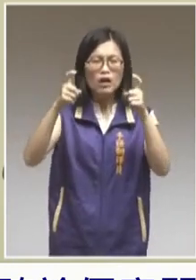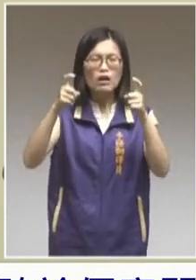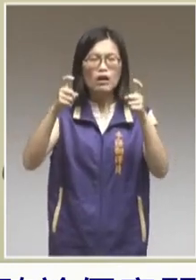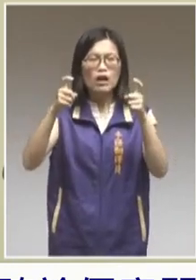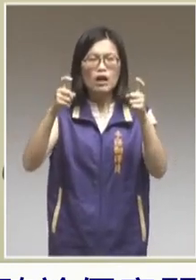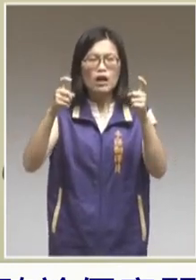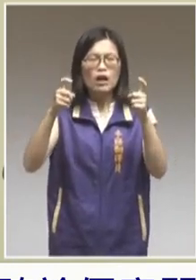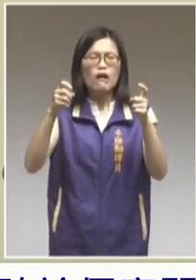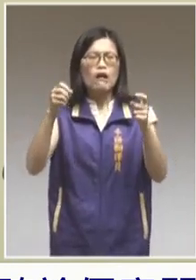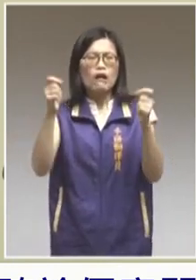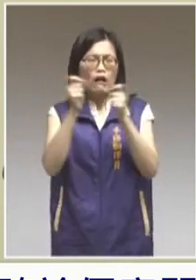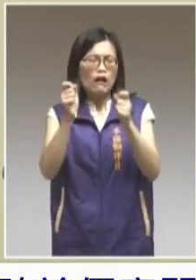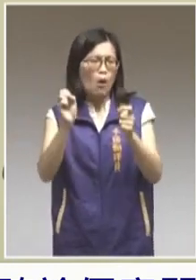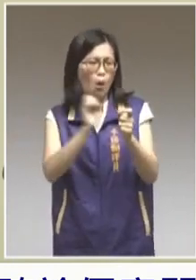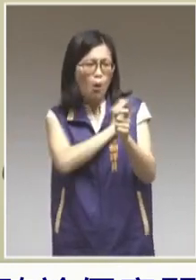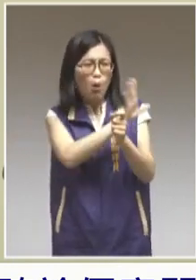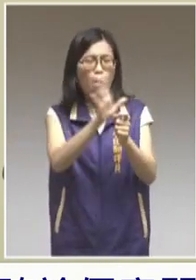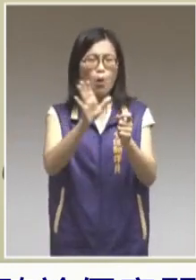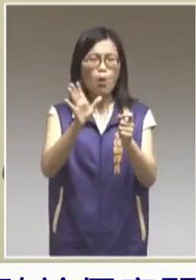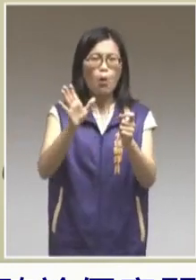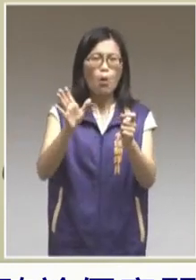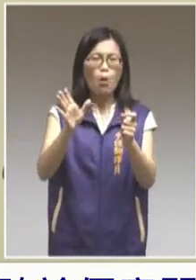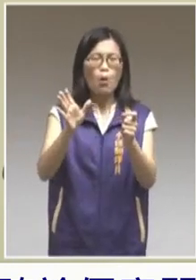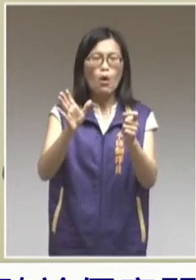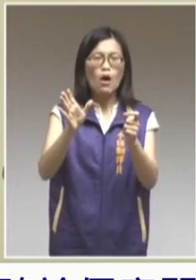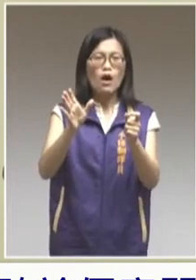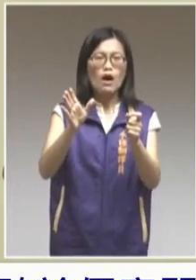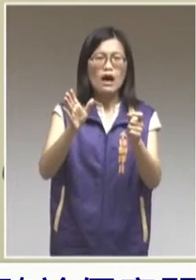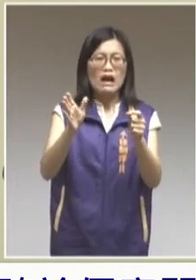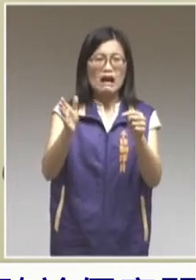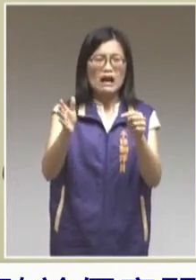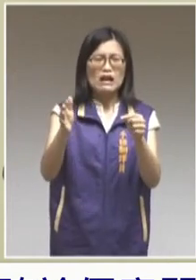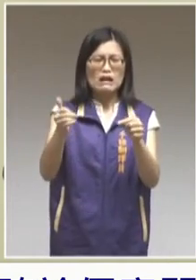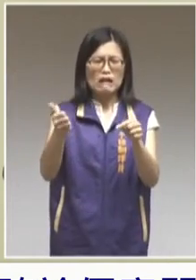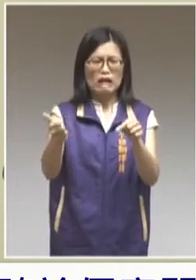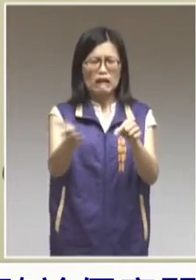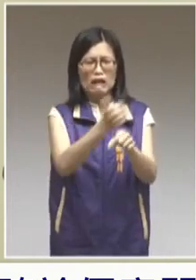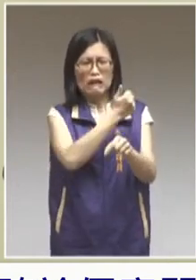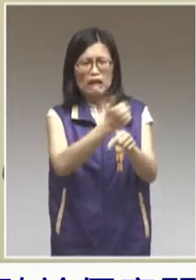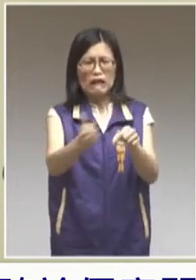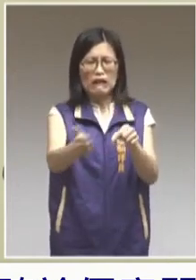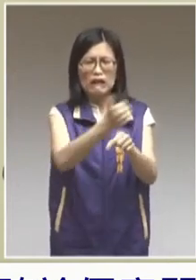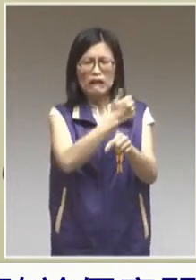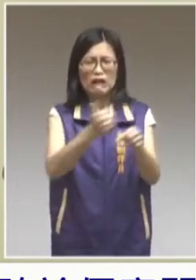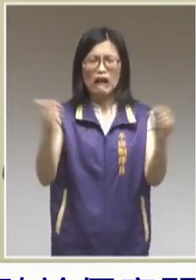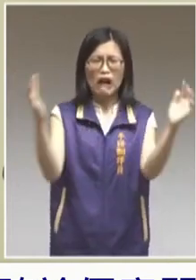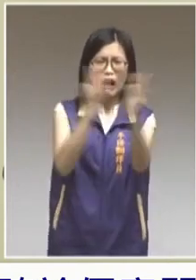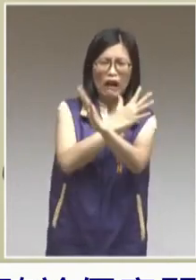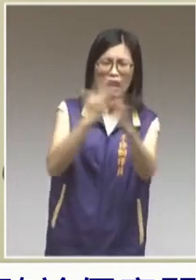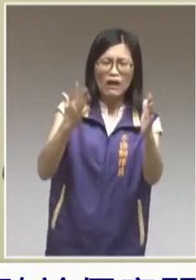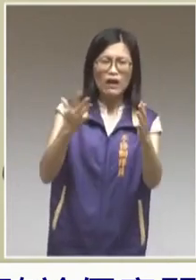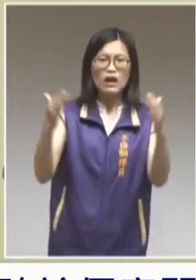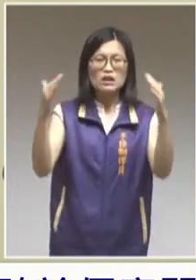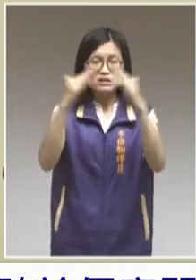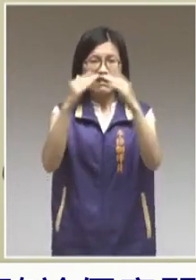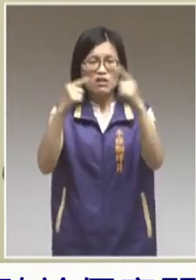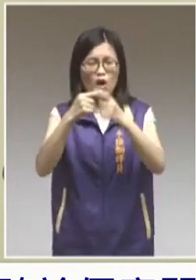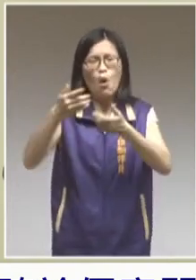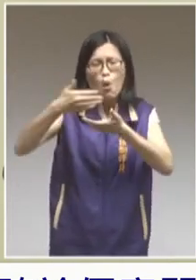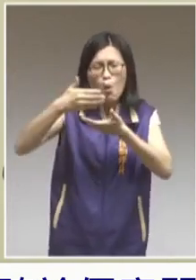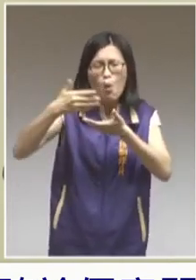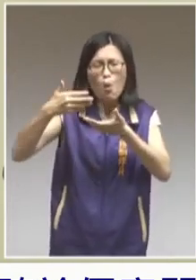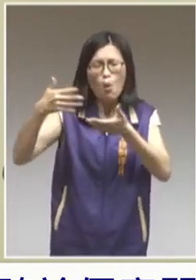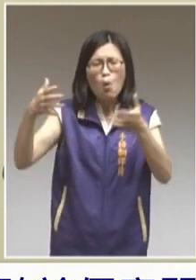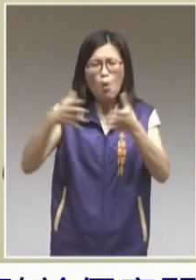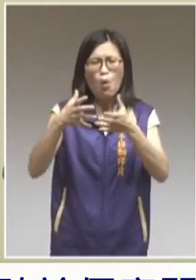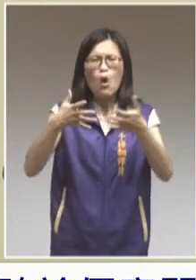那在很多的这个南北的移动家人的聚会其实是相对来讲是比较频繁